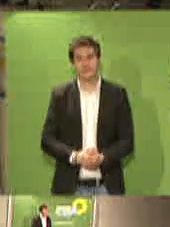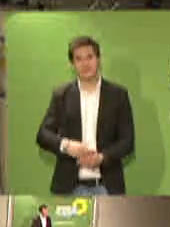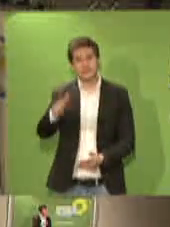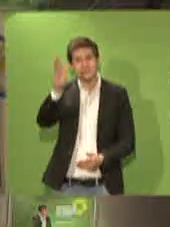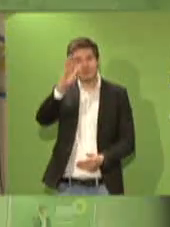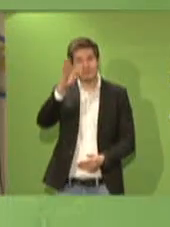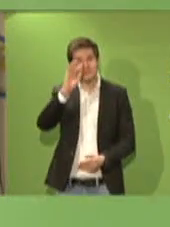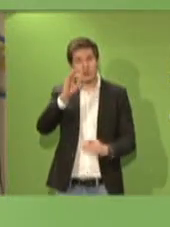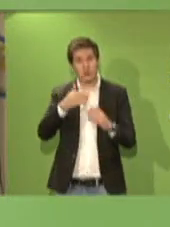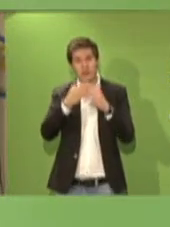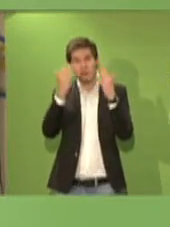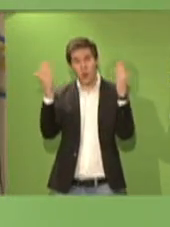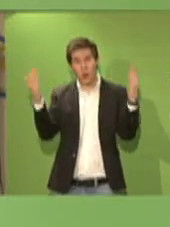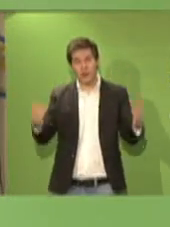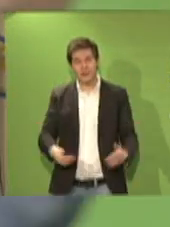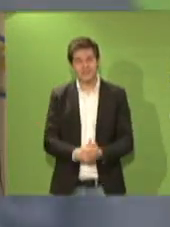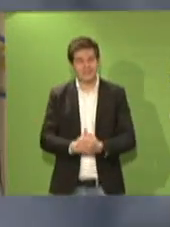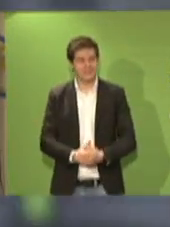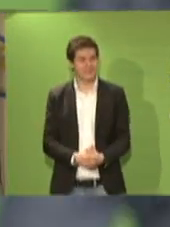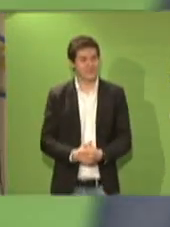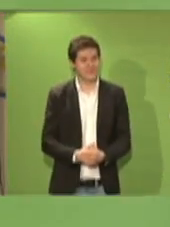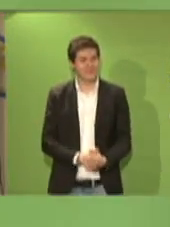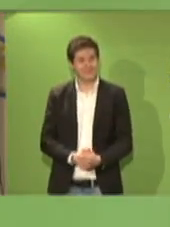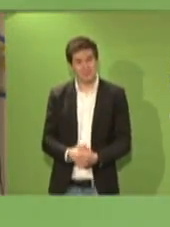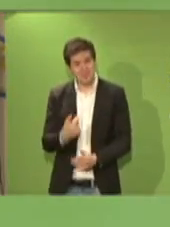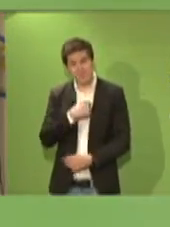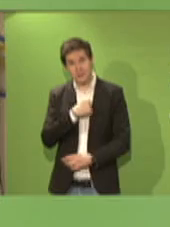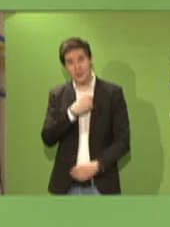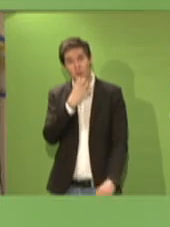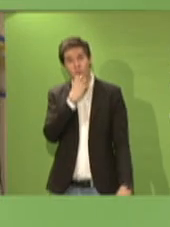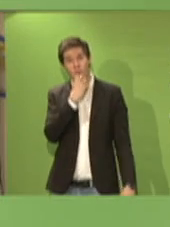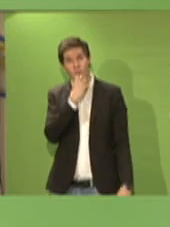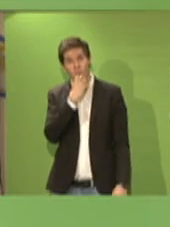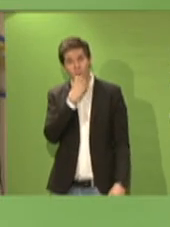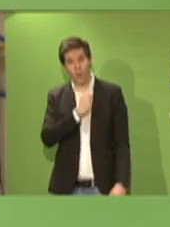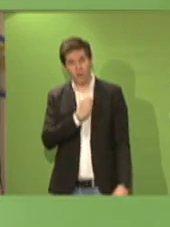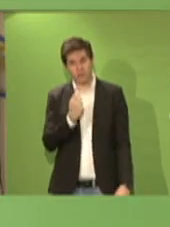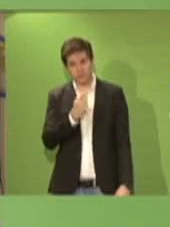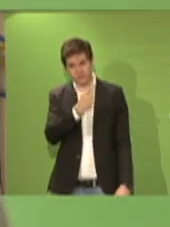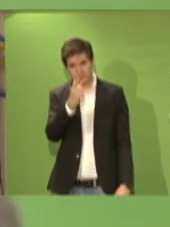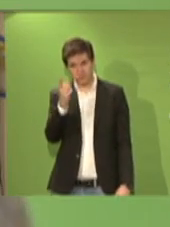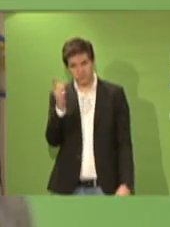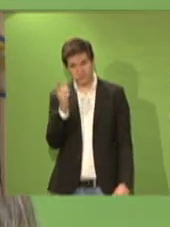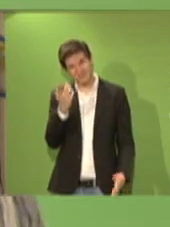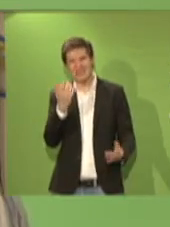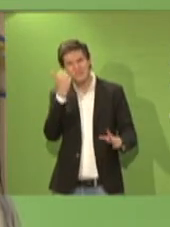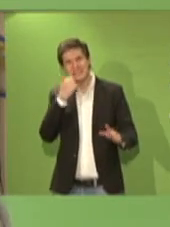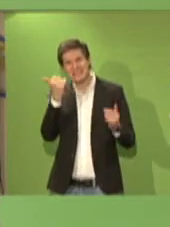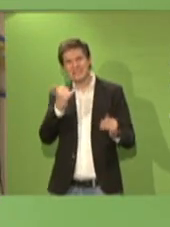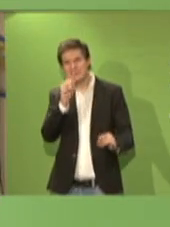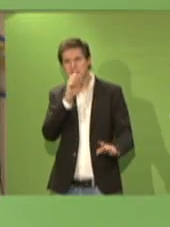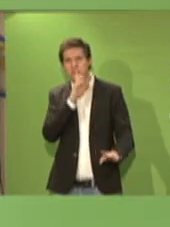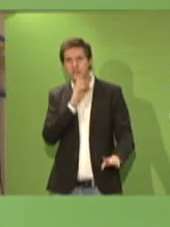Guten Morgen, ihr Lieben. Ich hoffe, ihr müsst jetzt ein ganz bisschen leiser sein, sonst können wir